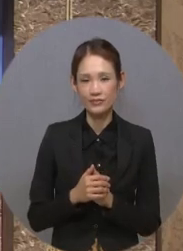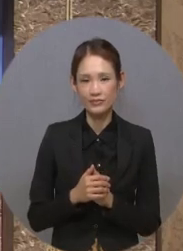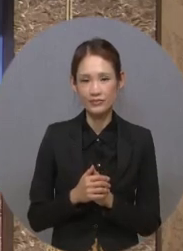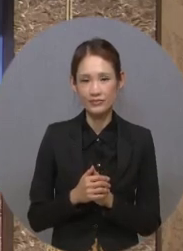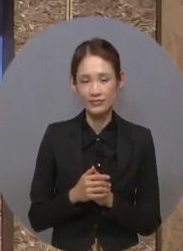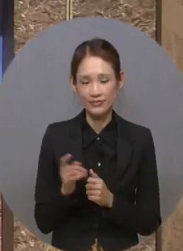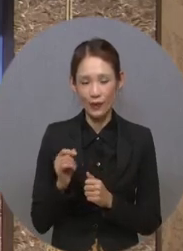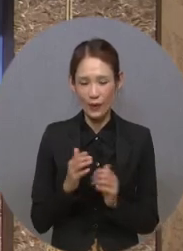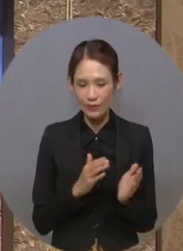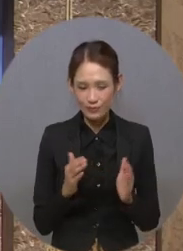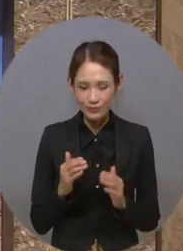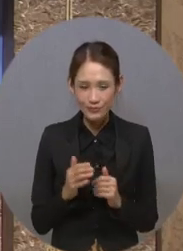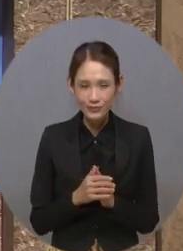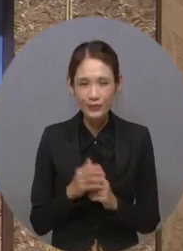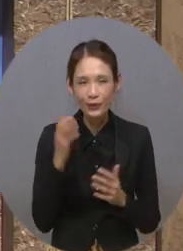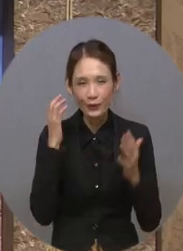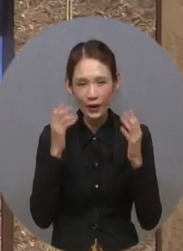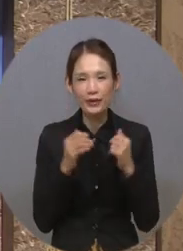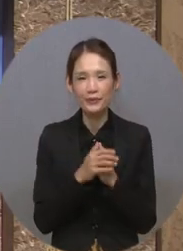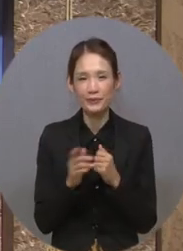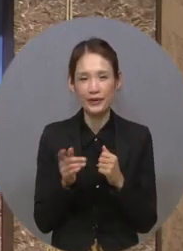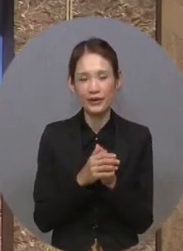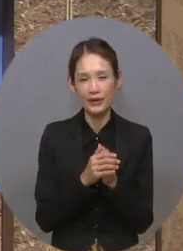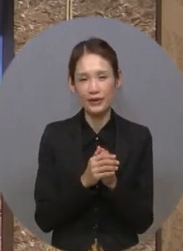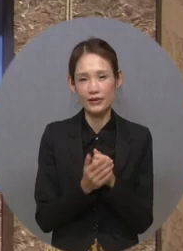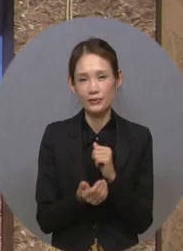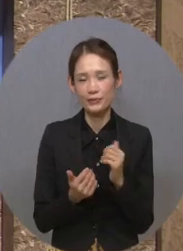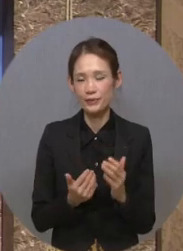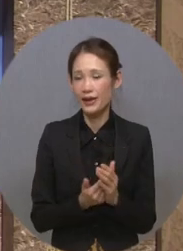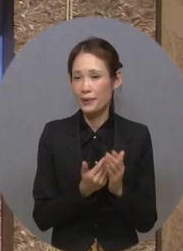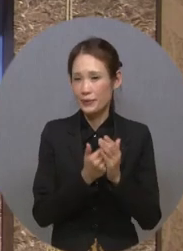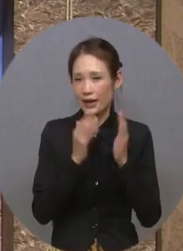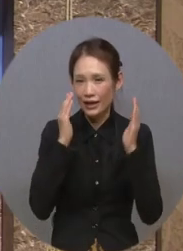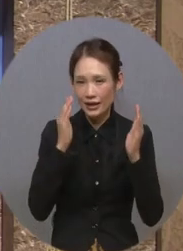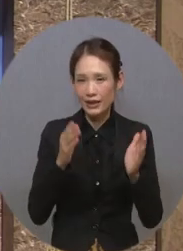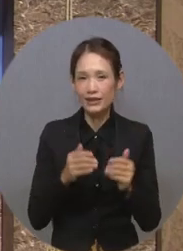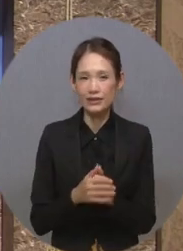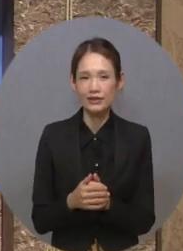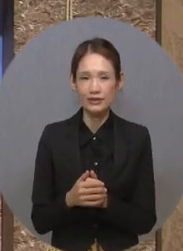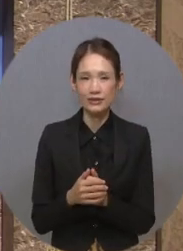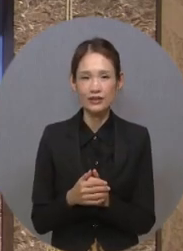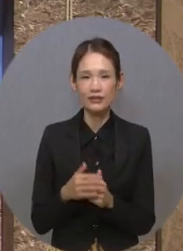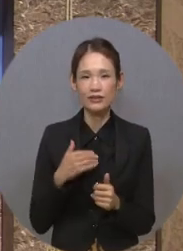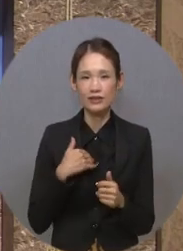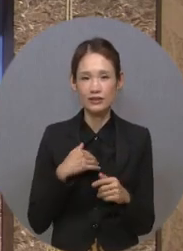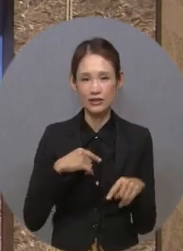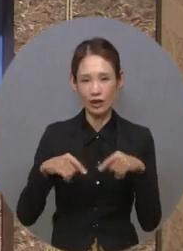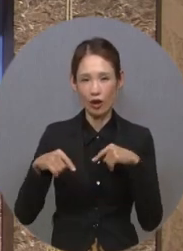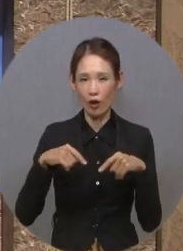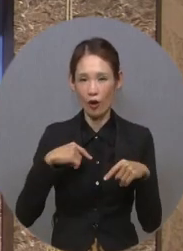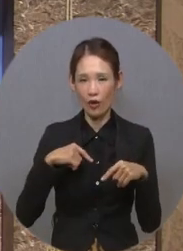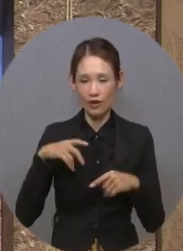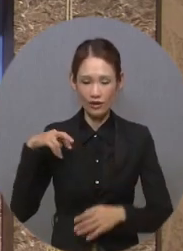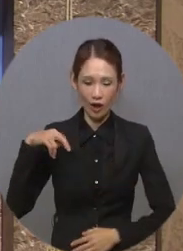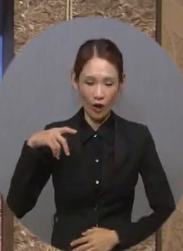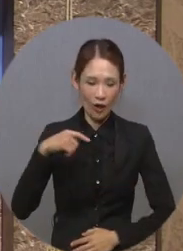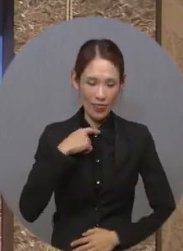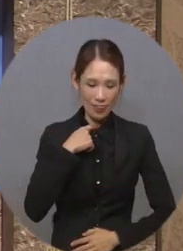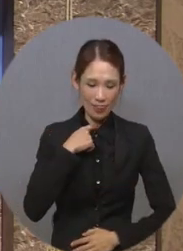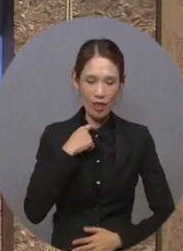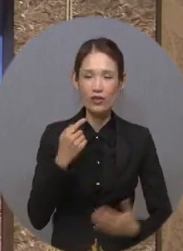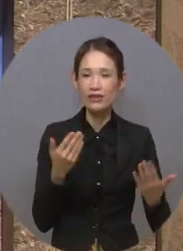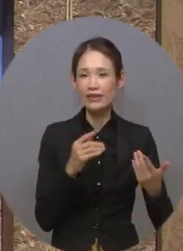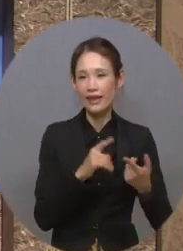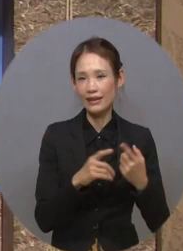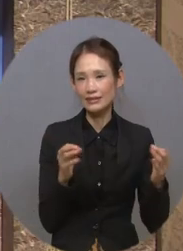이렇게 양주의 어떤 그 대한 그 발전 방향이나 또 제 어떤 정치적 그런 걸어온 길을 잠시